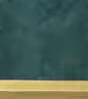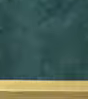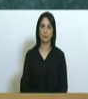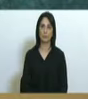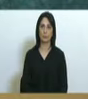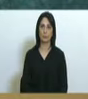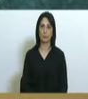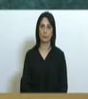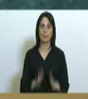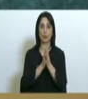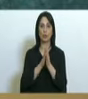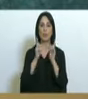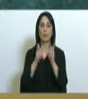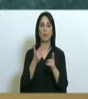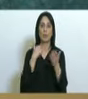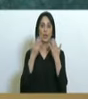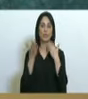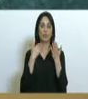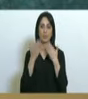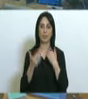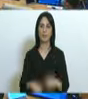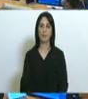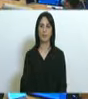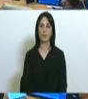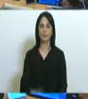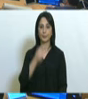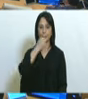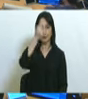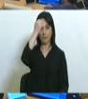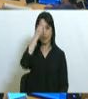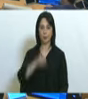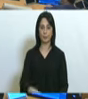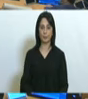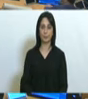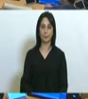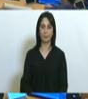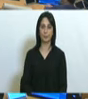მიღწეულია. გთხოვთ თანხმობას კენჭისყრაზე, მეგობრებო. გმადლობთ.